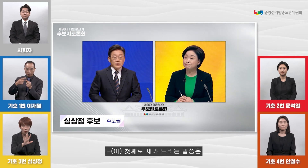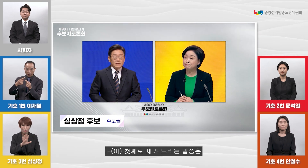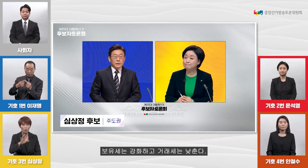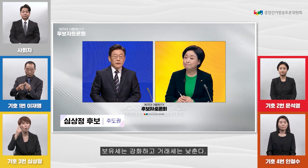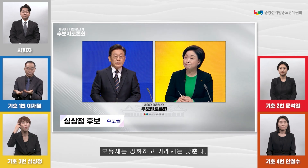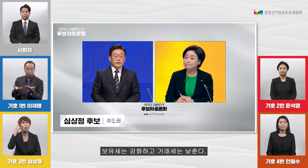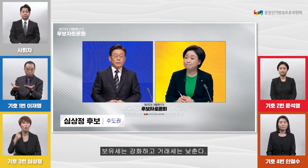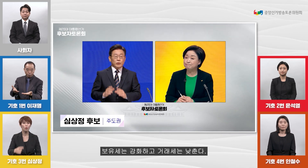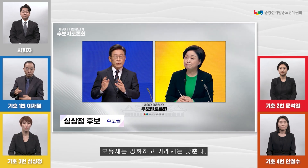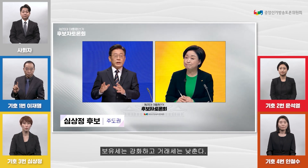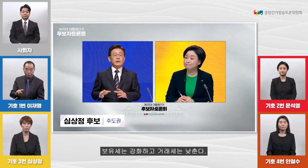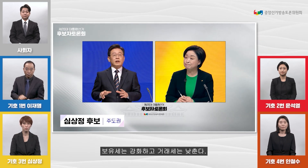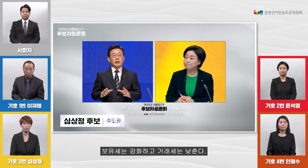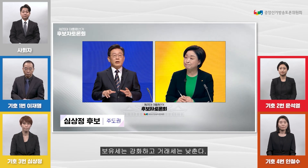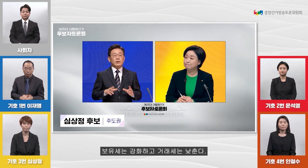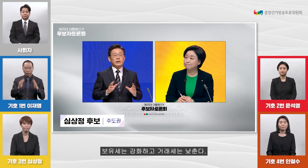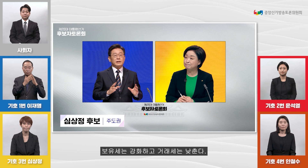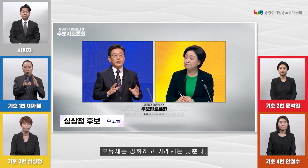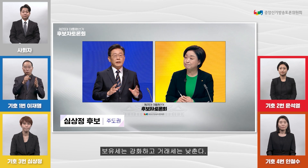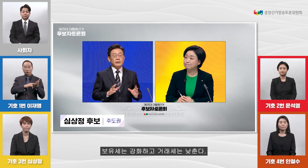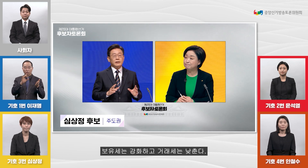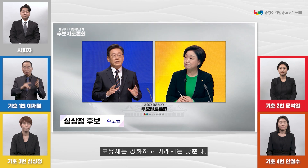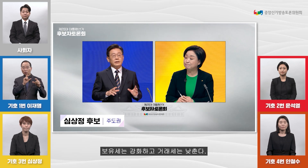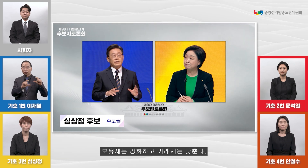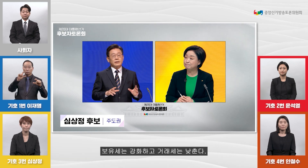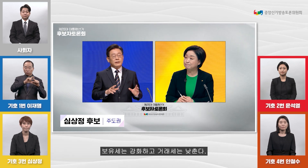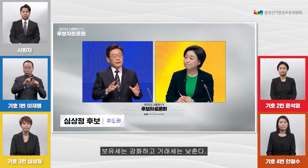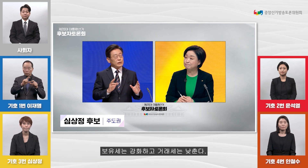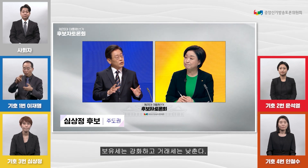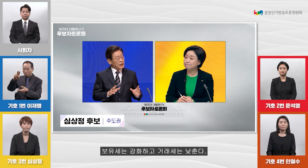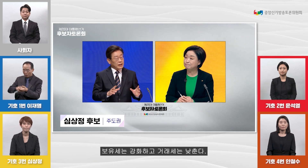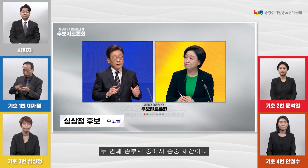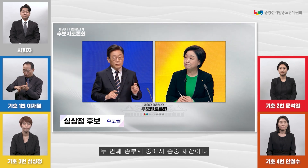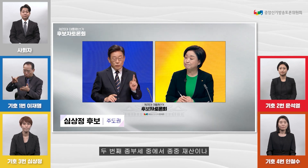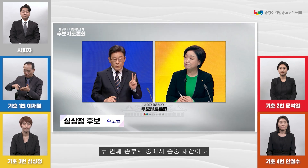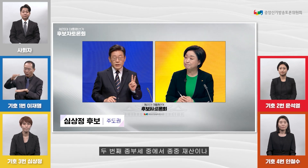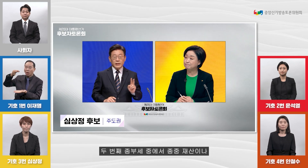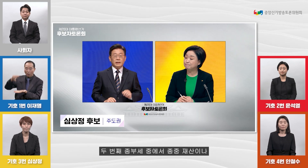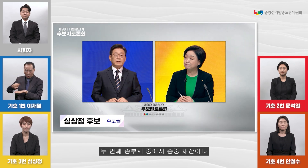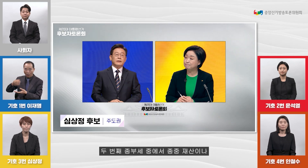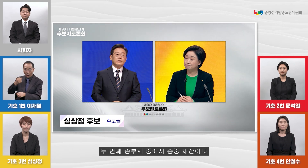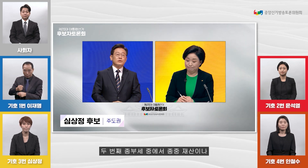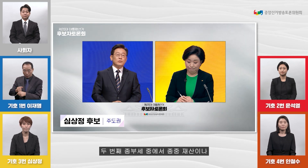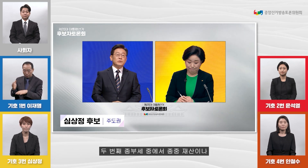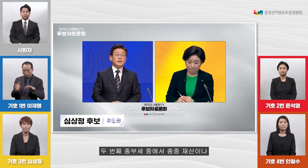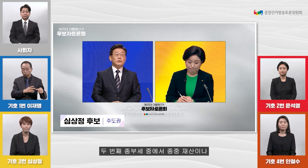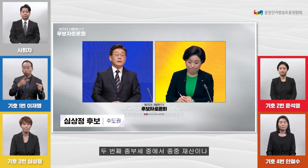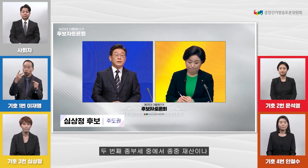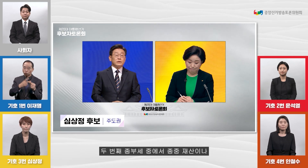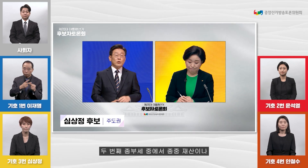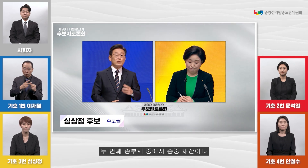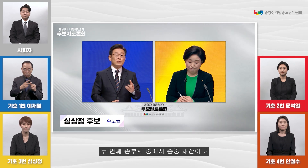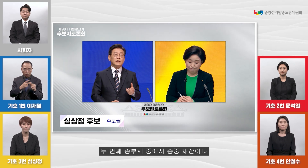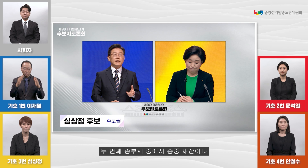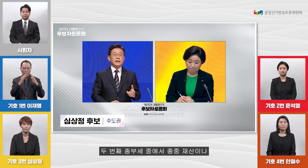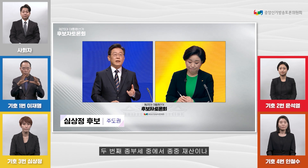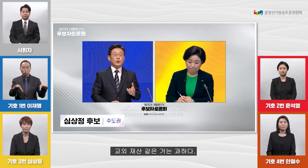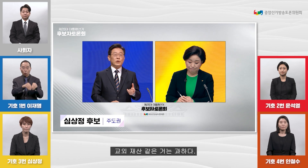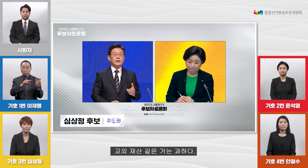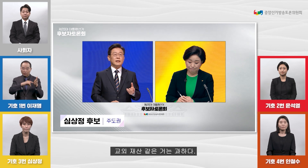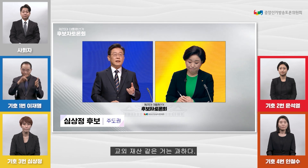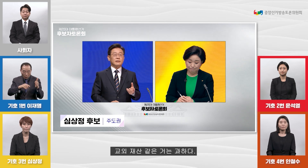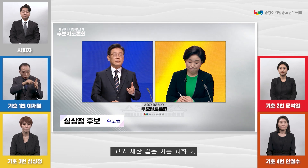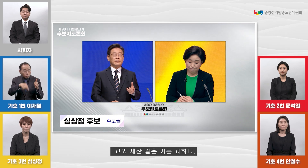드리는 말씀은 보유세는 강화하고 거래세는 낮춘다. 두 번째, 종부세 중에서